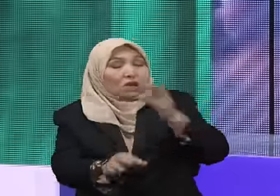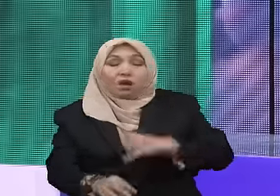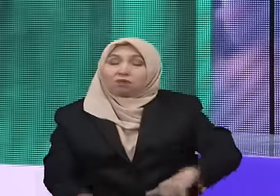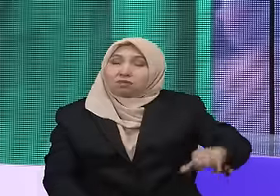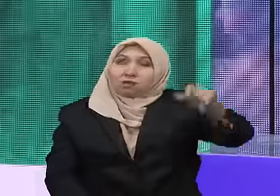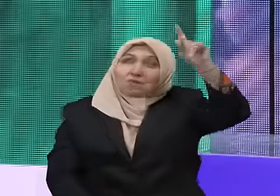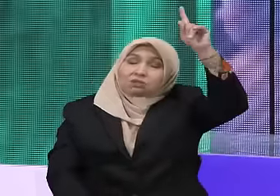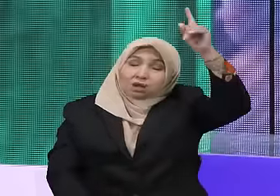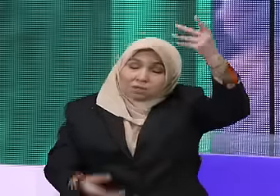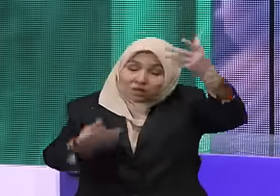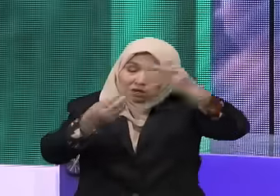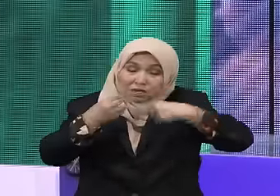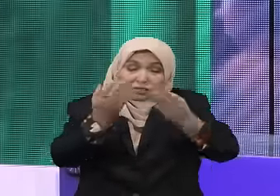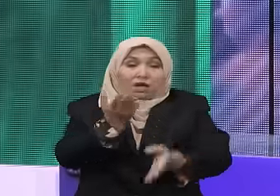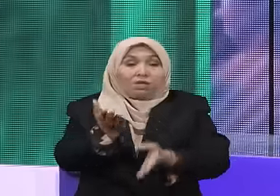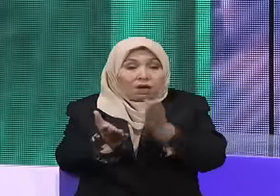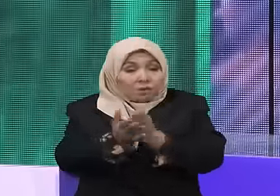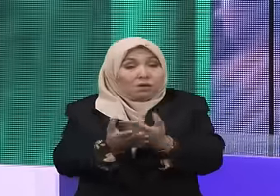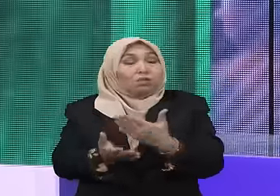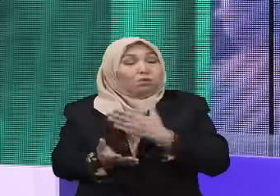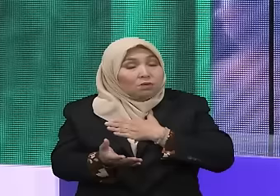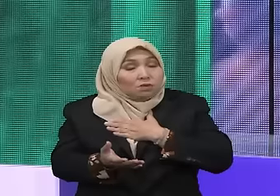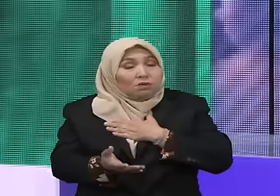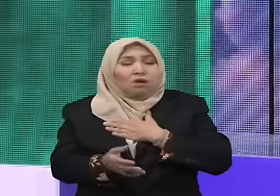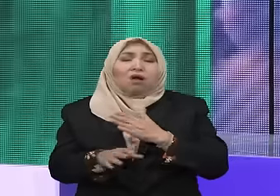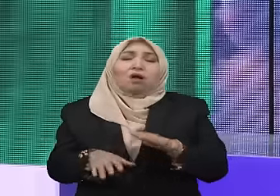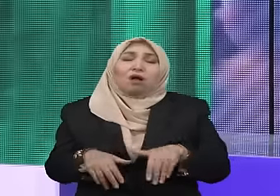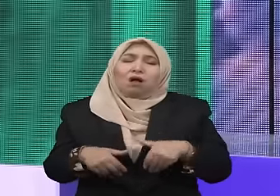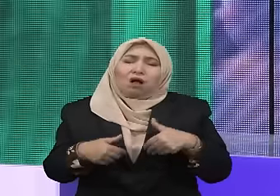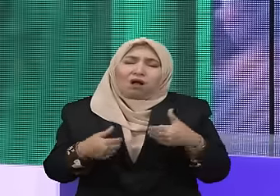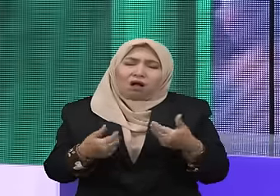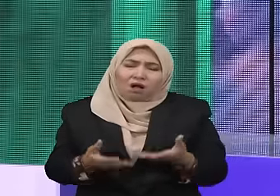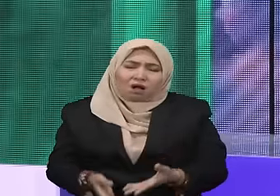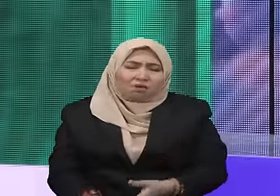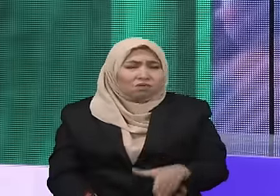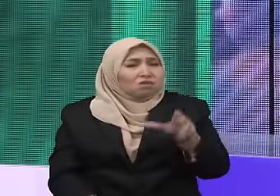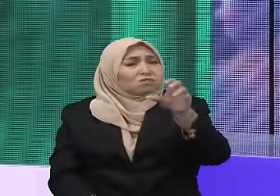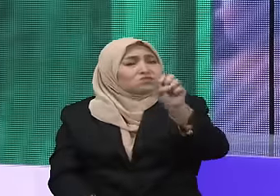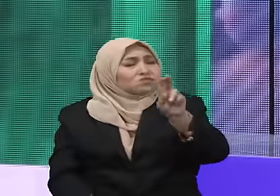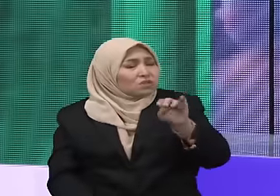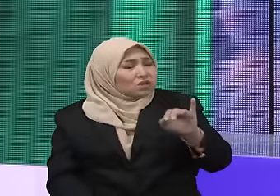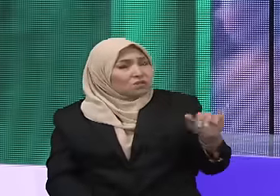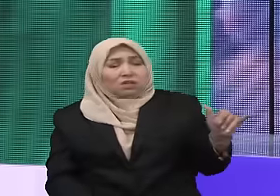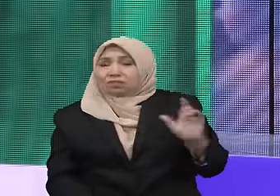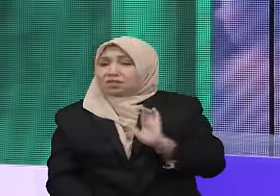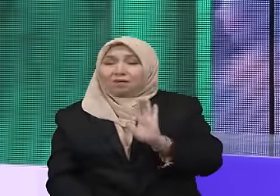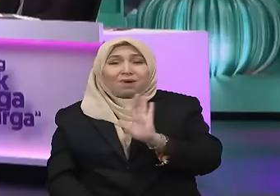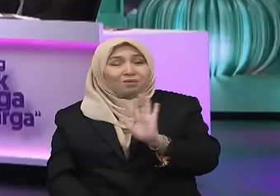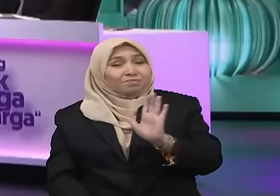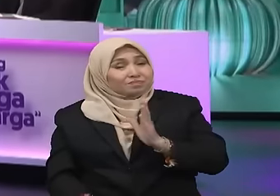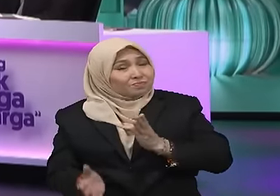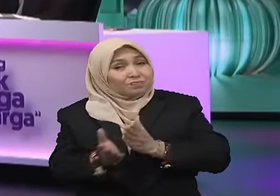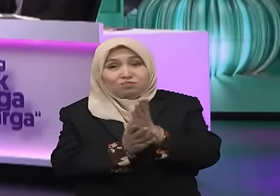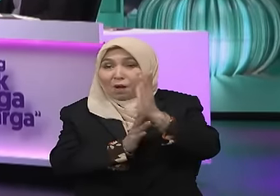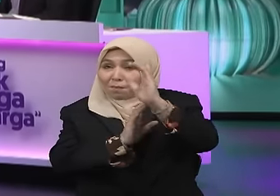tidak memberi hidayah padaku, dia tak cakap pada engkau kan. Betapa latif ataupun seninya Nabi Ibrahim, tidak mahu terus